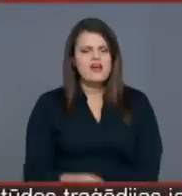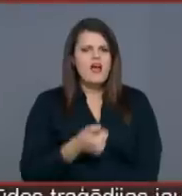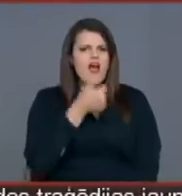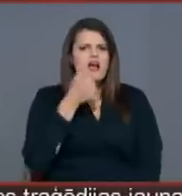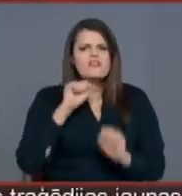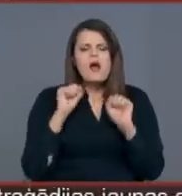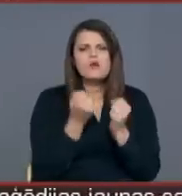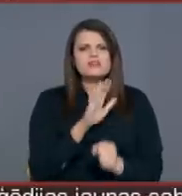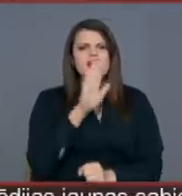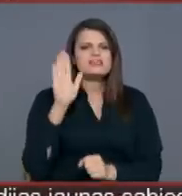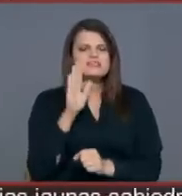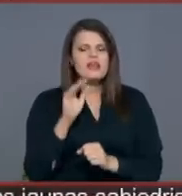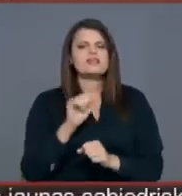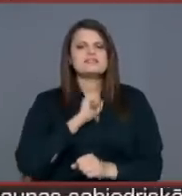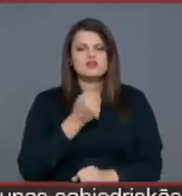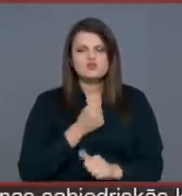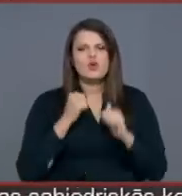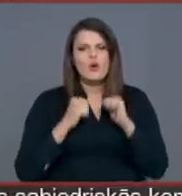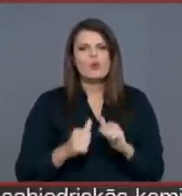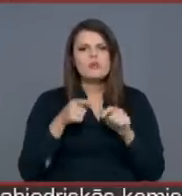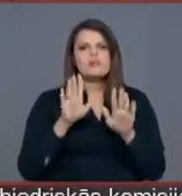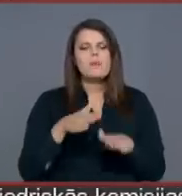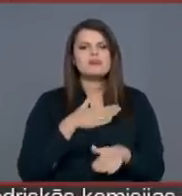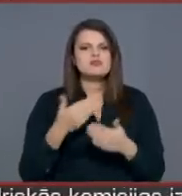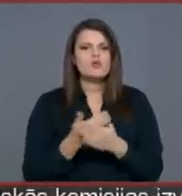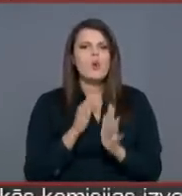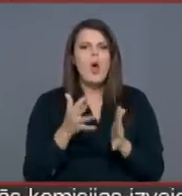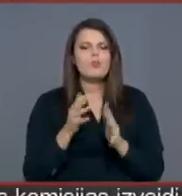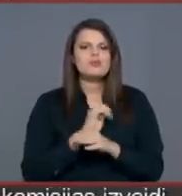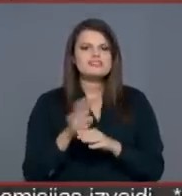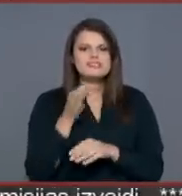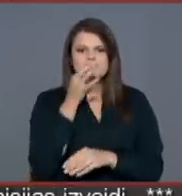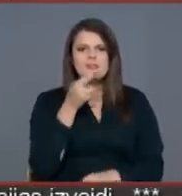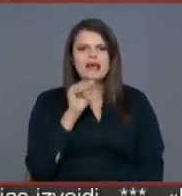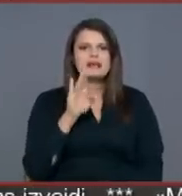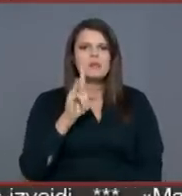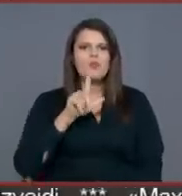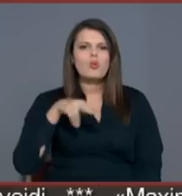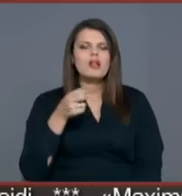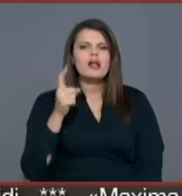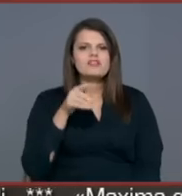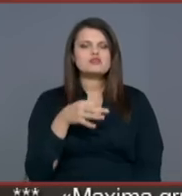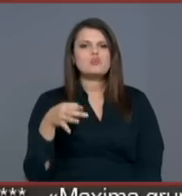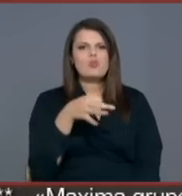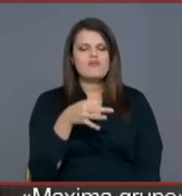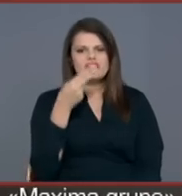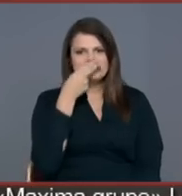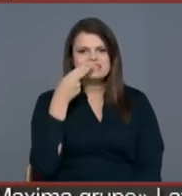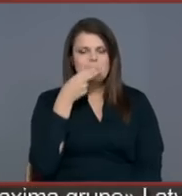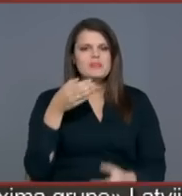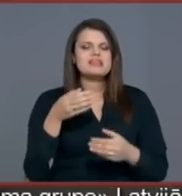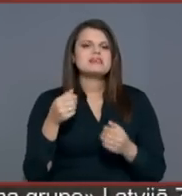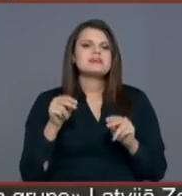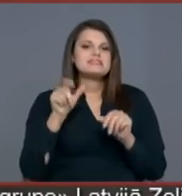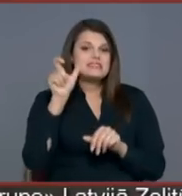Gada augstākās dienas izturēja godam. Tā par savu jauno apkuru sistēmu saka Krimuldas novada Ledurgas pagasta Ozoliņa saimniecības zemnieki, kas šogad